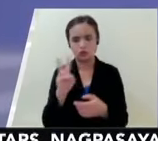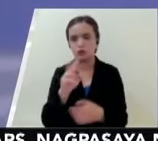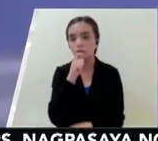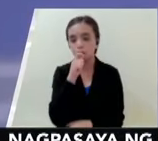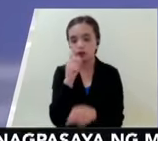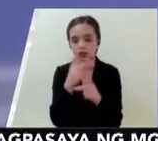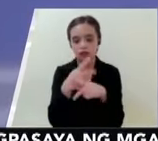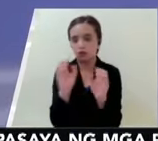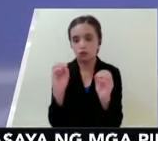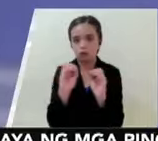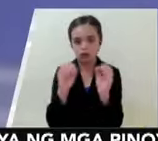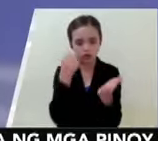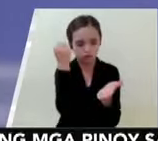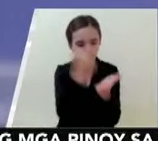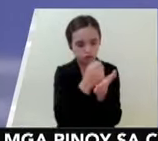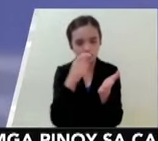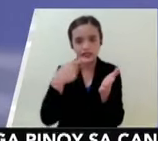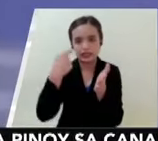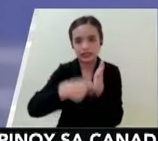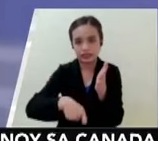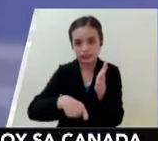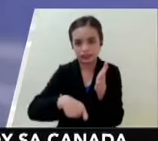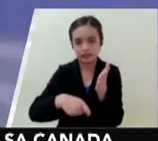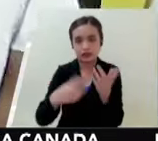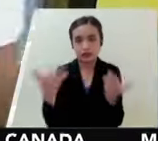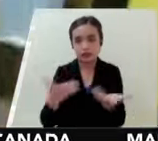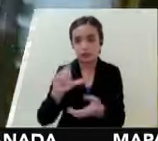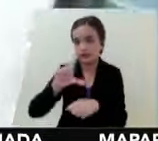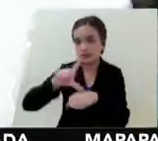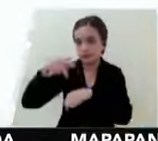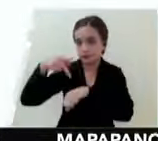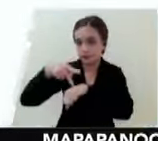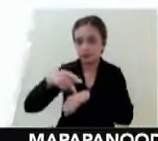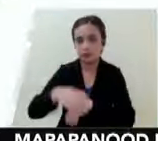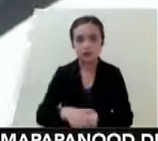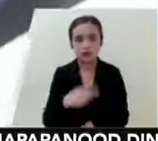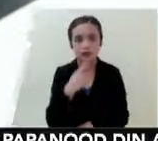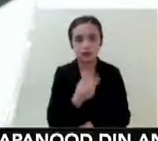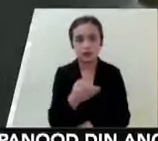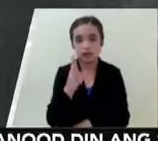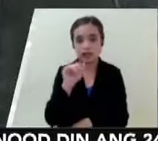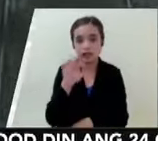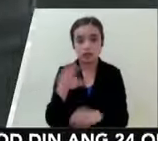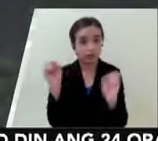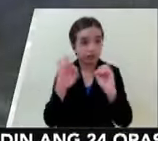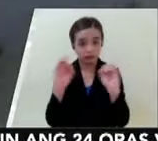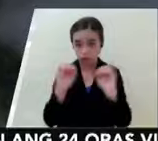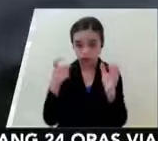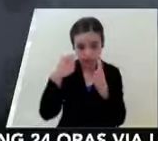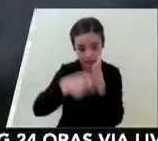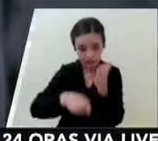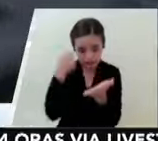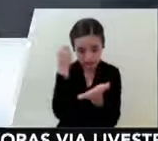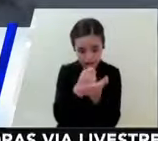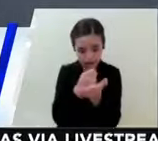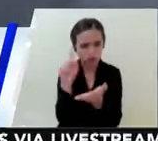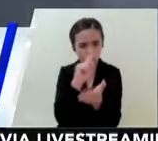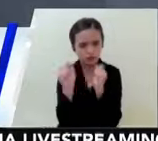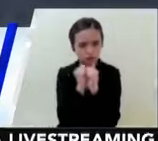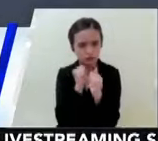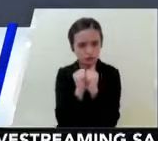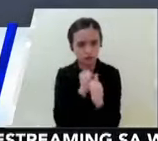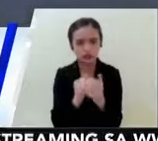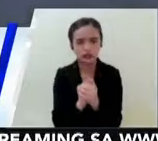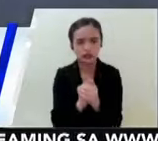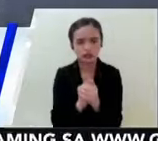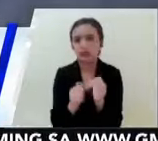ng trade show ng vape sa Las Piñas. Ayon po sa BIR, kung walang tax stamp, ibig sabihin ay hindi anila bayad ng